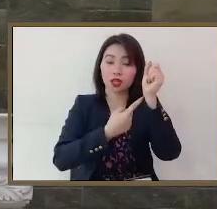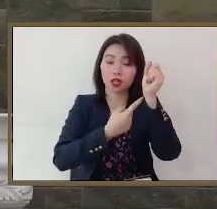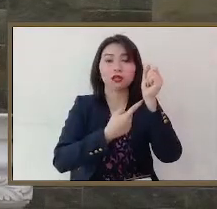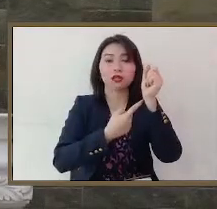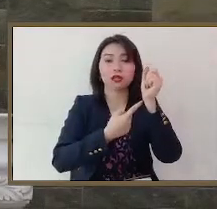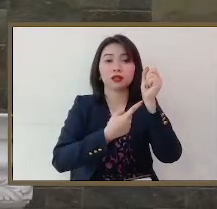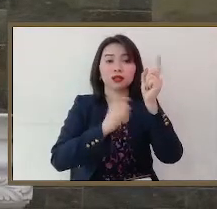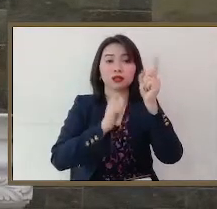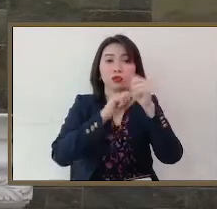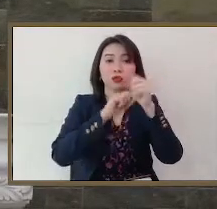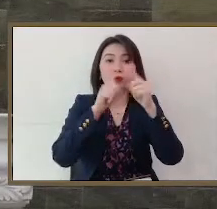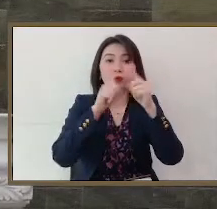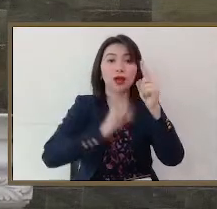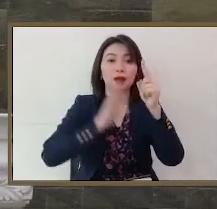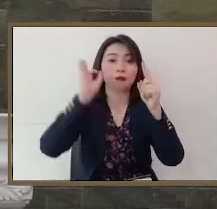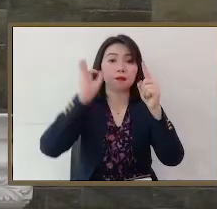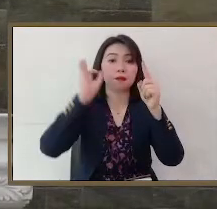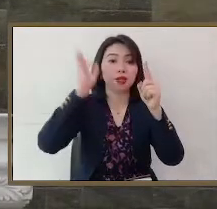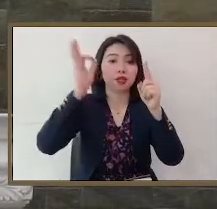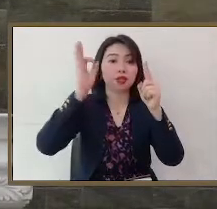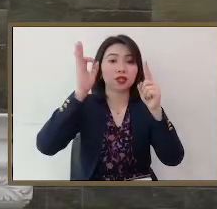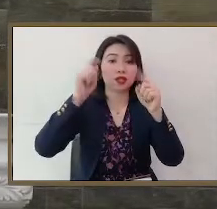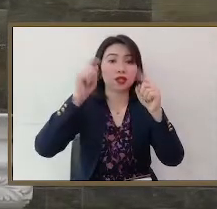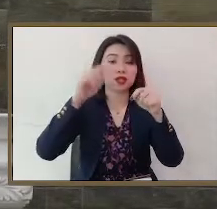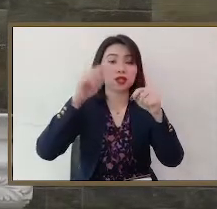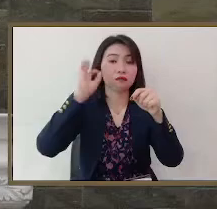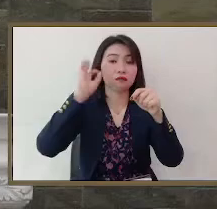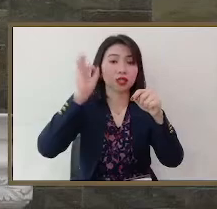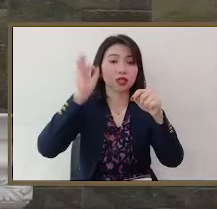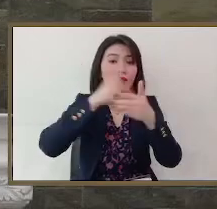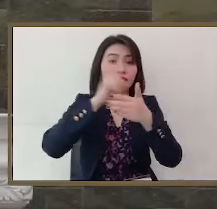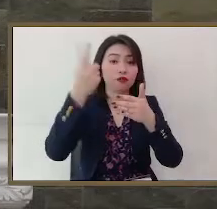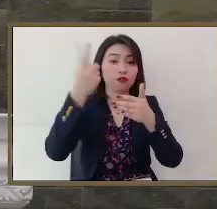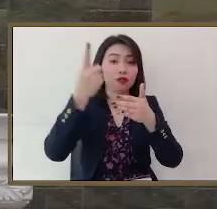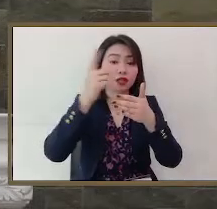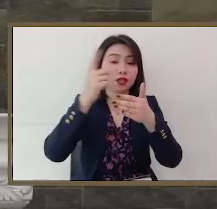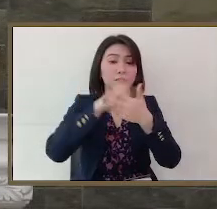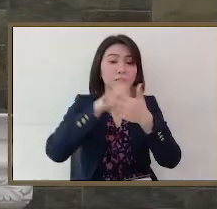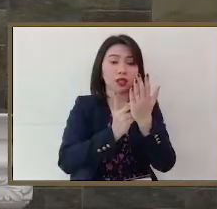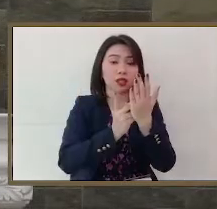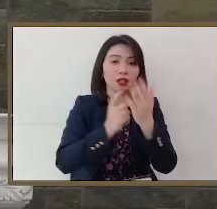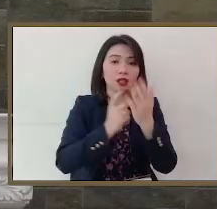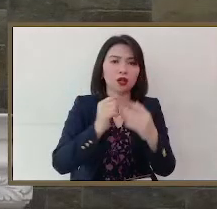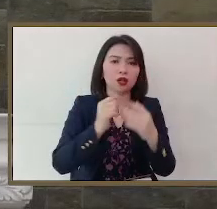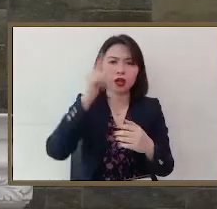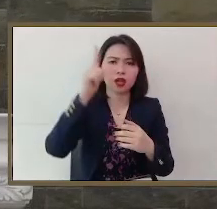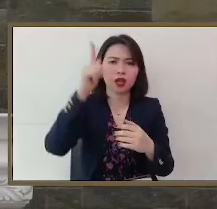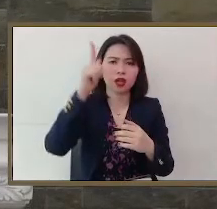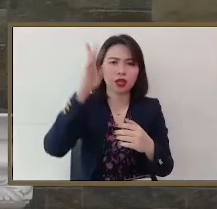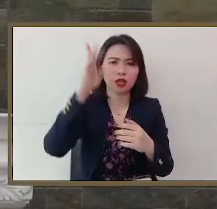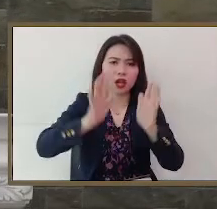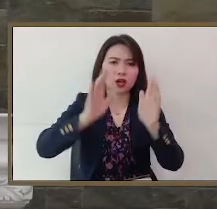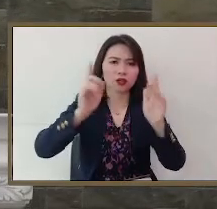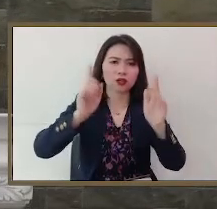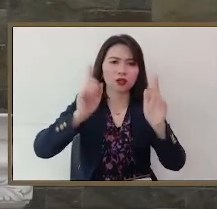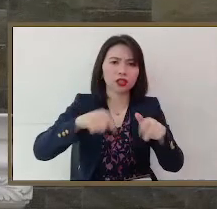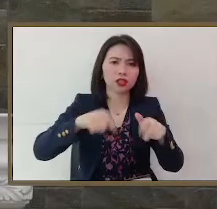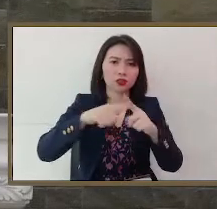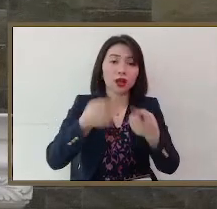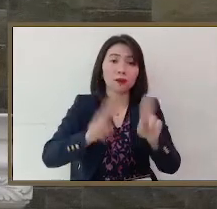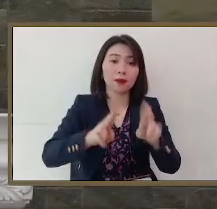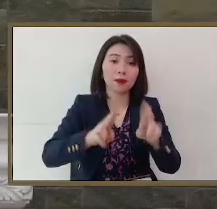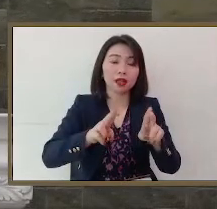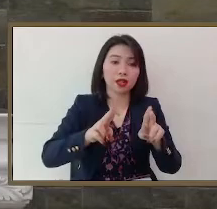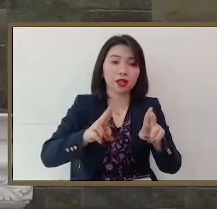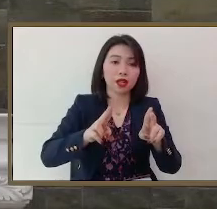preached the first part of this, ang sabi ko po, kapatid, kaya pinahintulutan ng Panginoon, itong mga bagay na ito'y pinapakita sa atin,